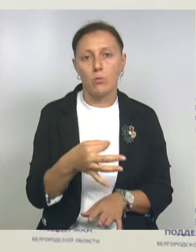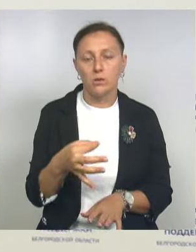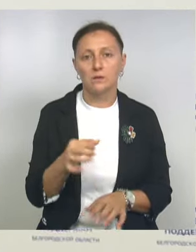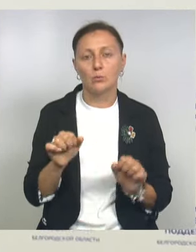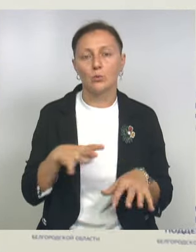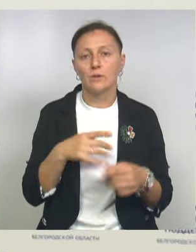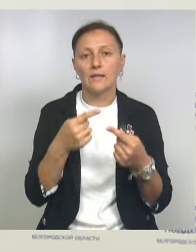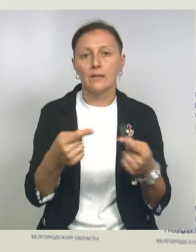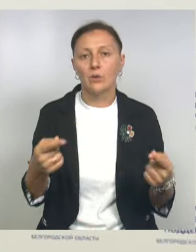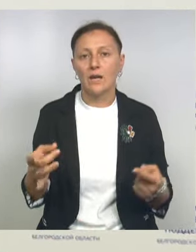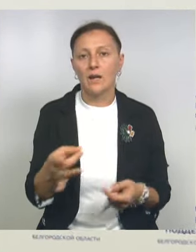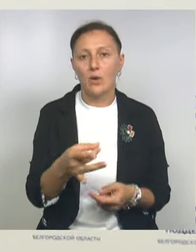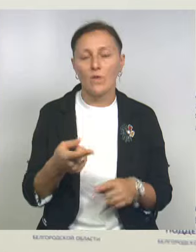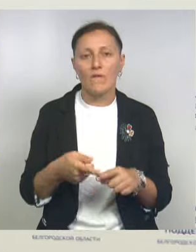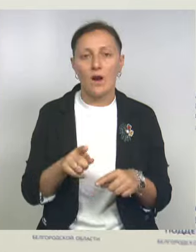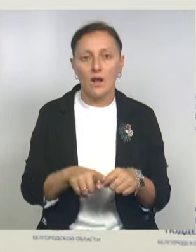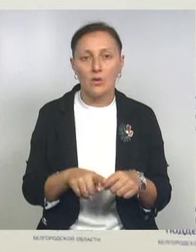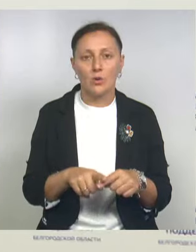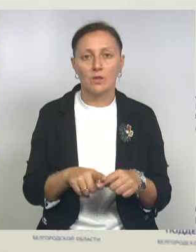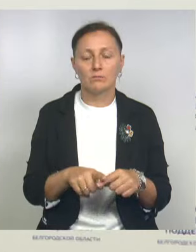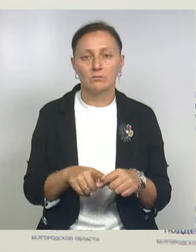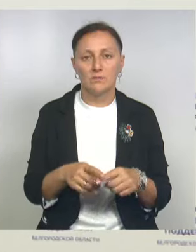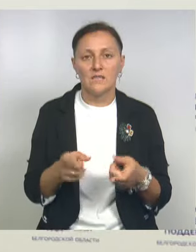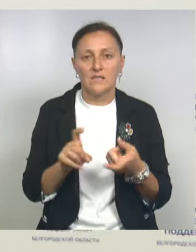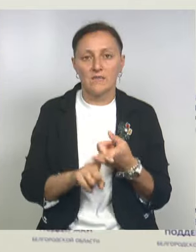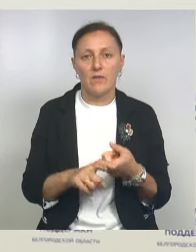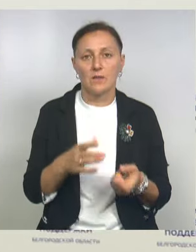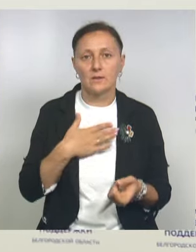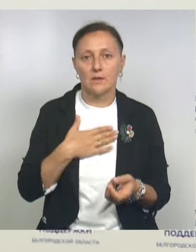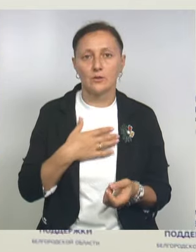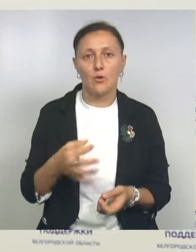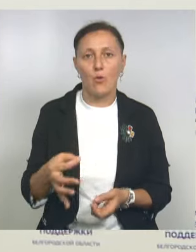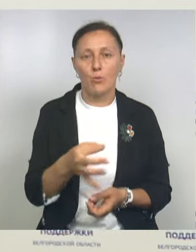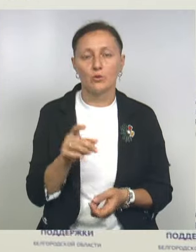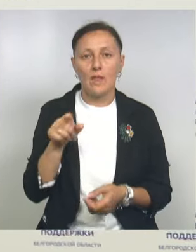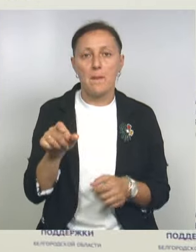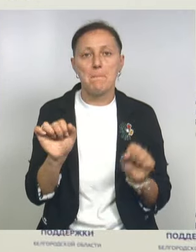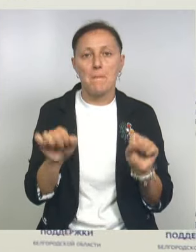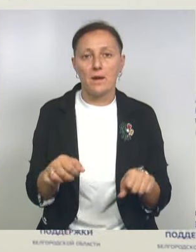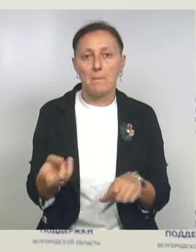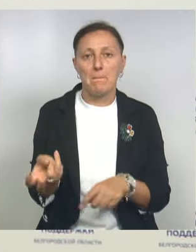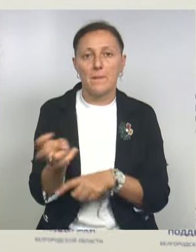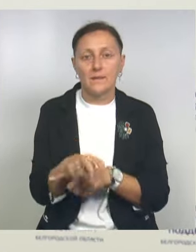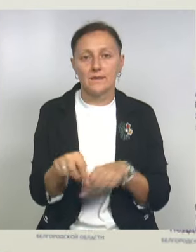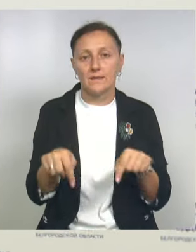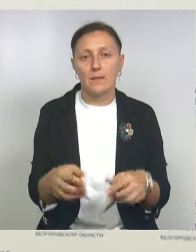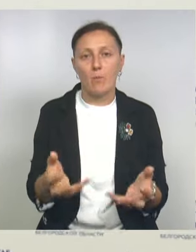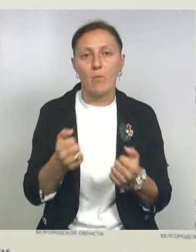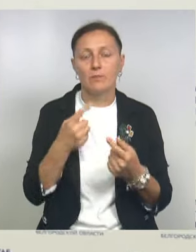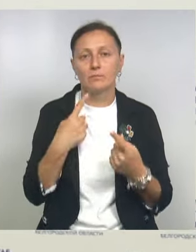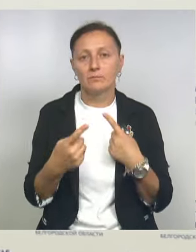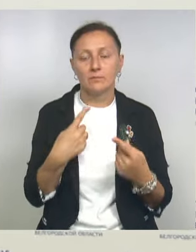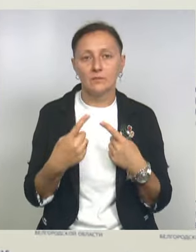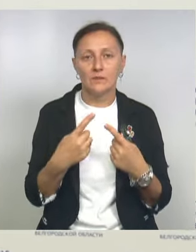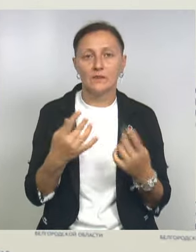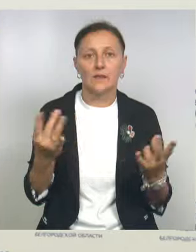и других регионов которые так или иначе оказались связаны с нашей областью чтобы они могли получить здесь не только консультацию но